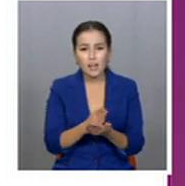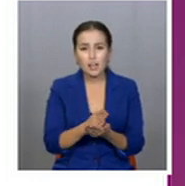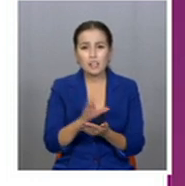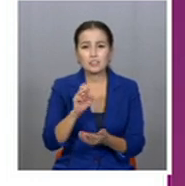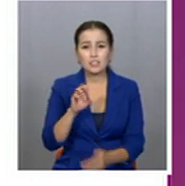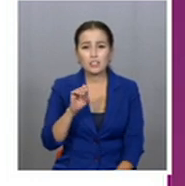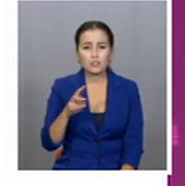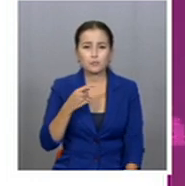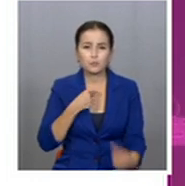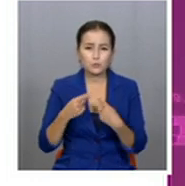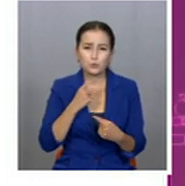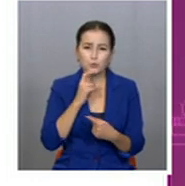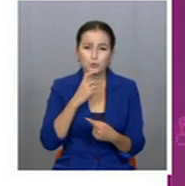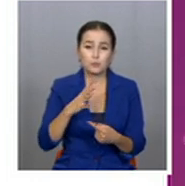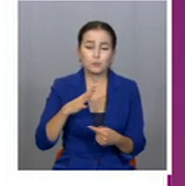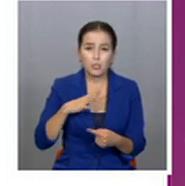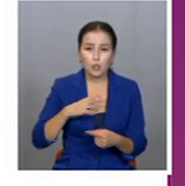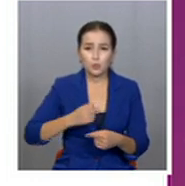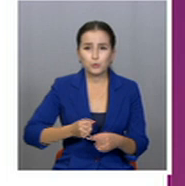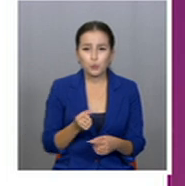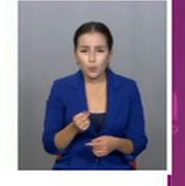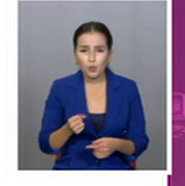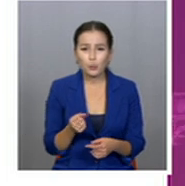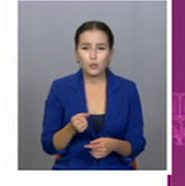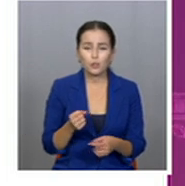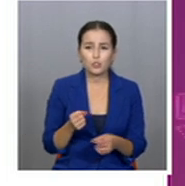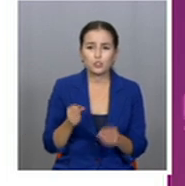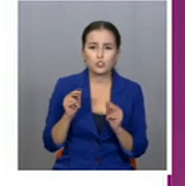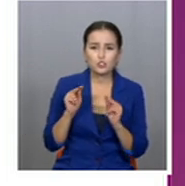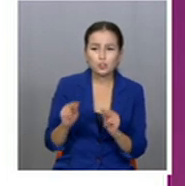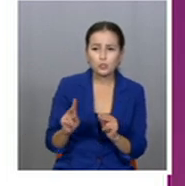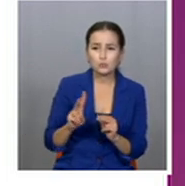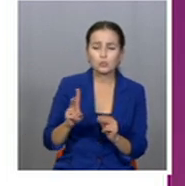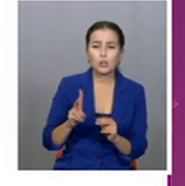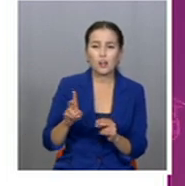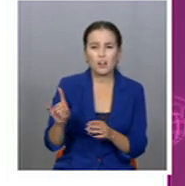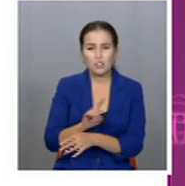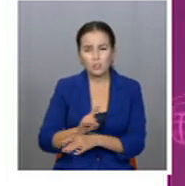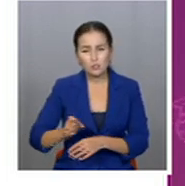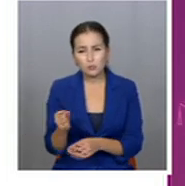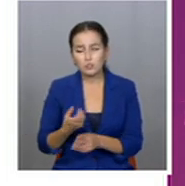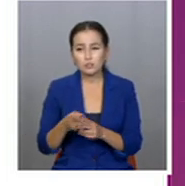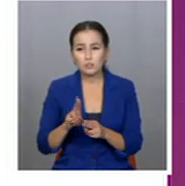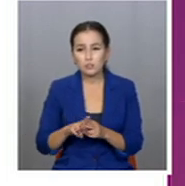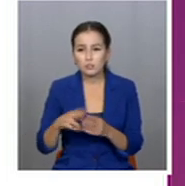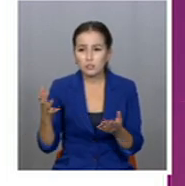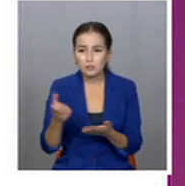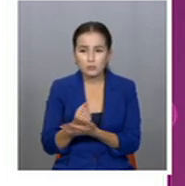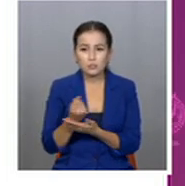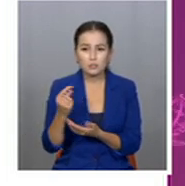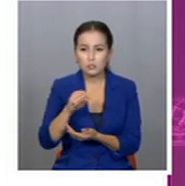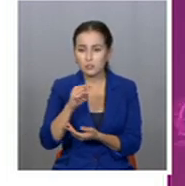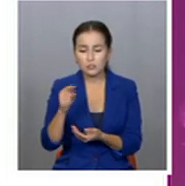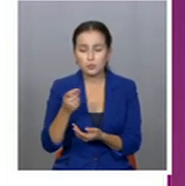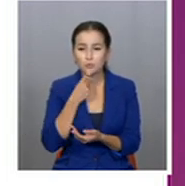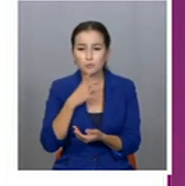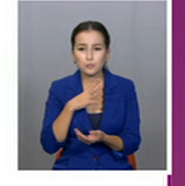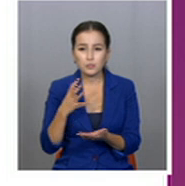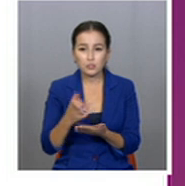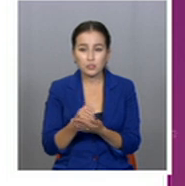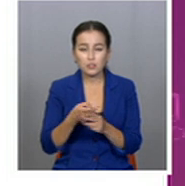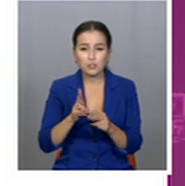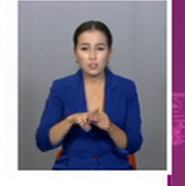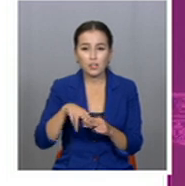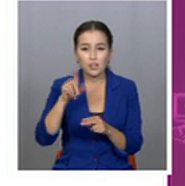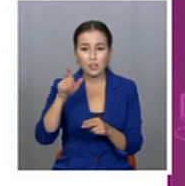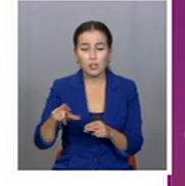кезеңде дос пен жауды ажырату қиын болды. Оқырманға достың досын ғана тауып, сырыңды ақтар